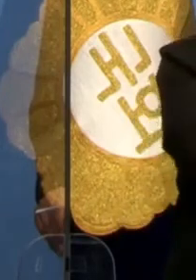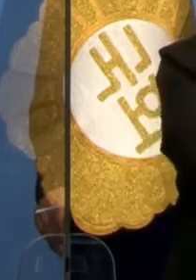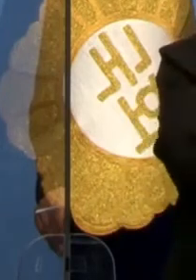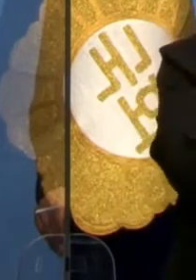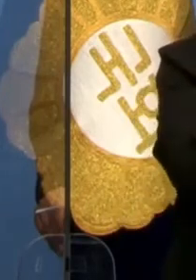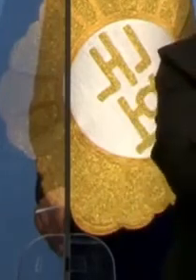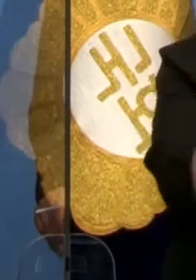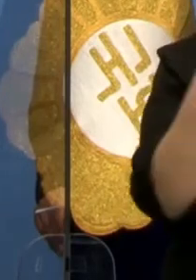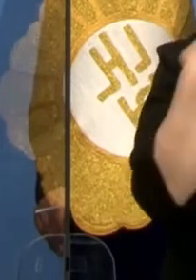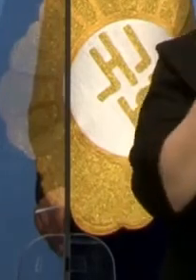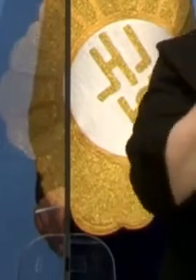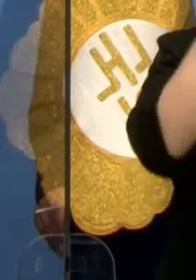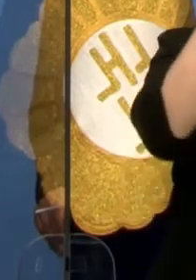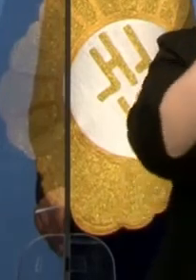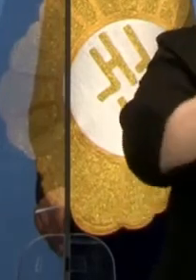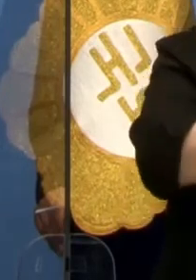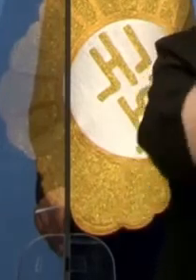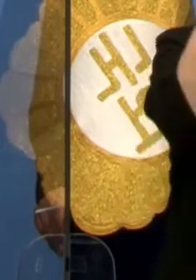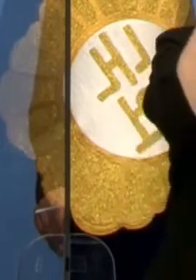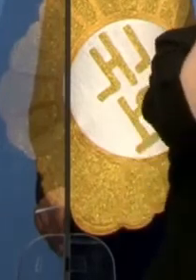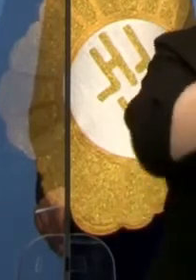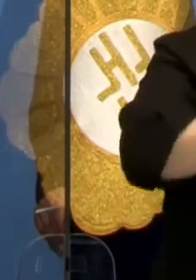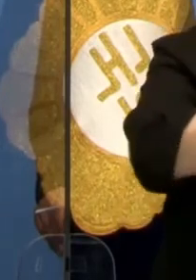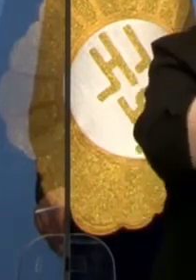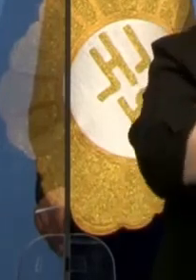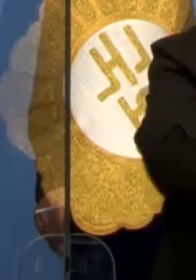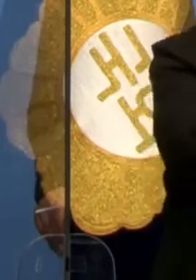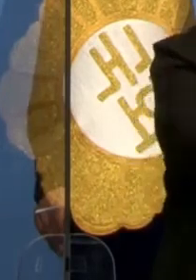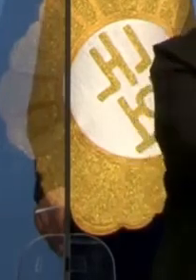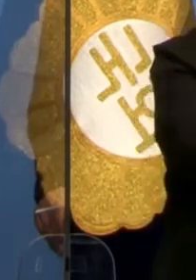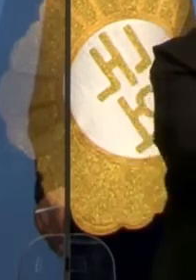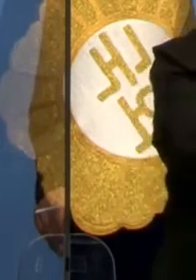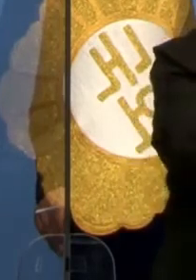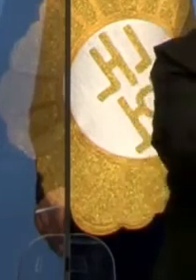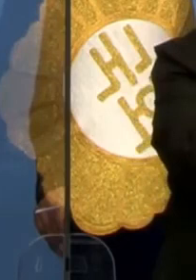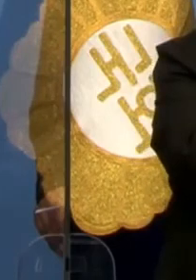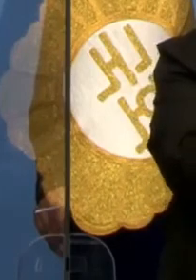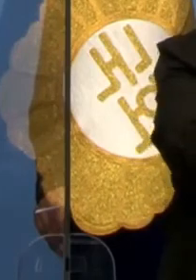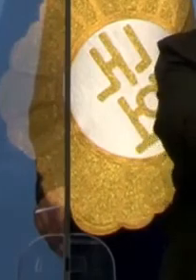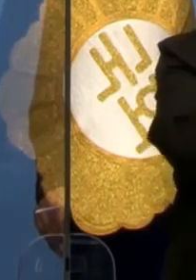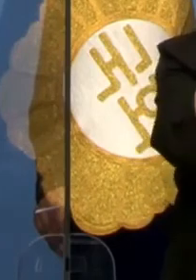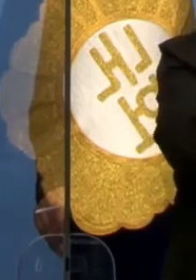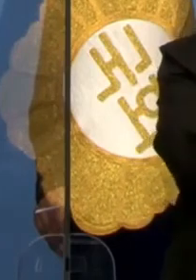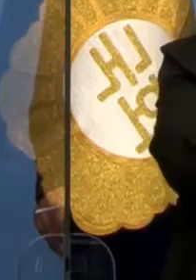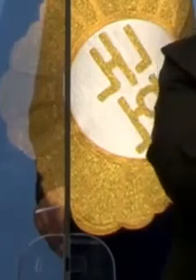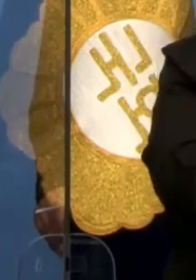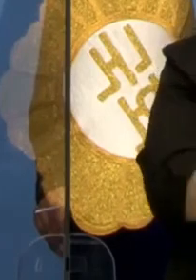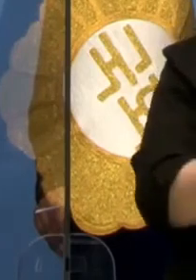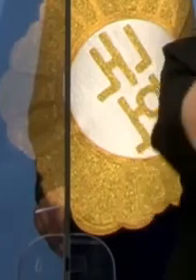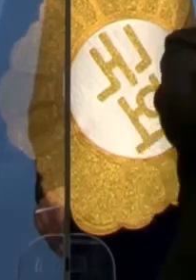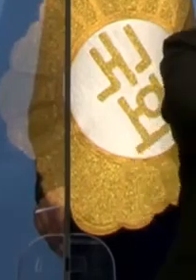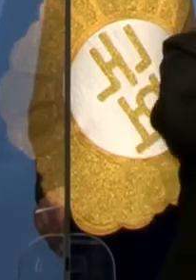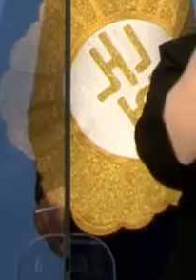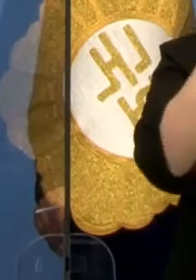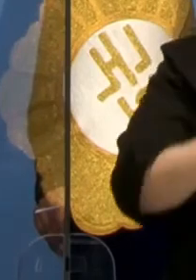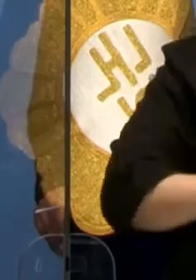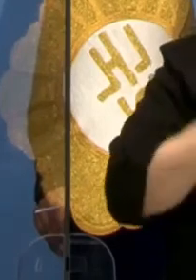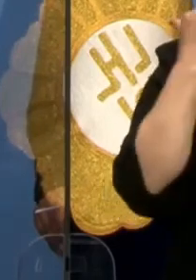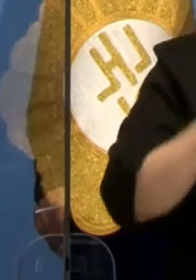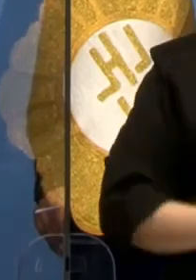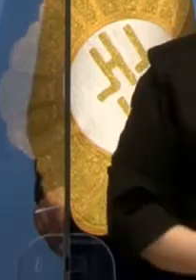이렇게 무책임한 말을 함부로 늘어놓는 김웅 의원의 그 참신함을 가장한 파렴치함에